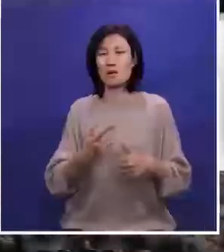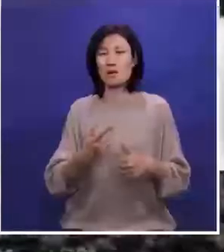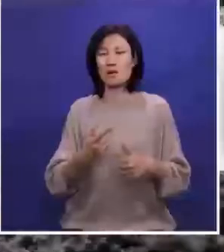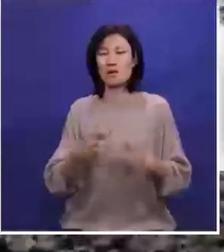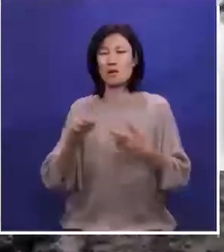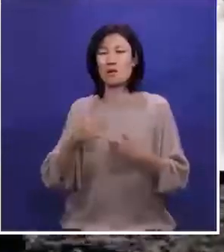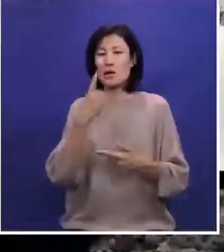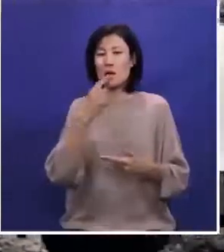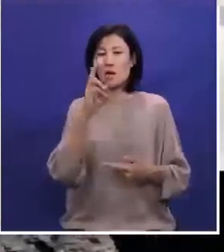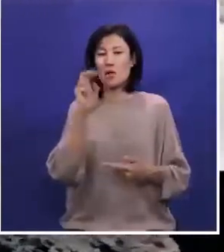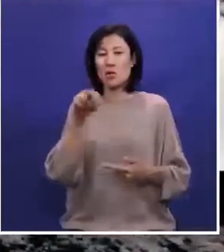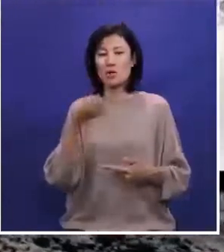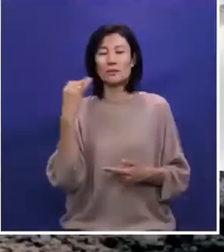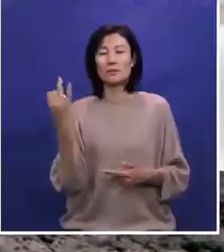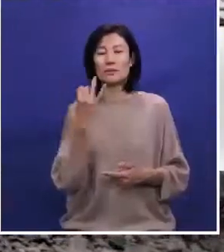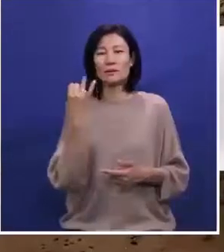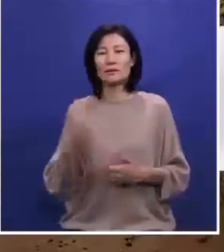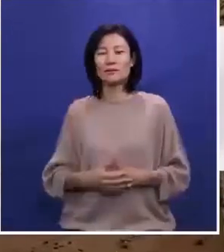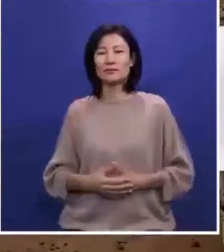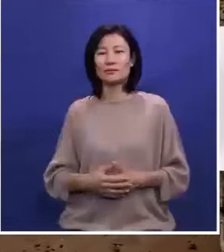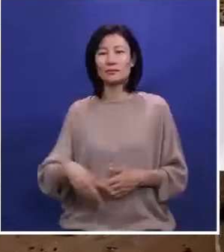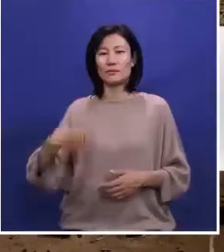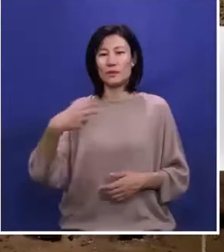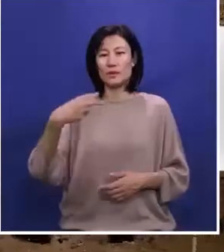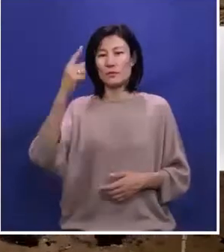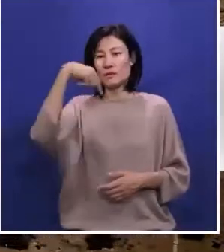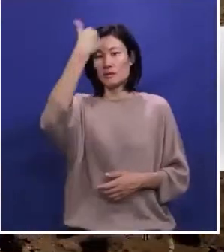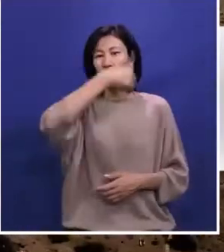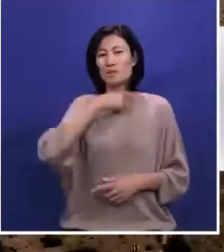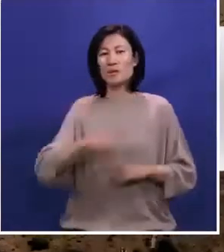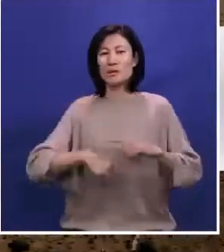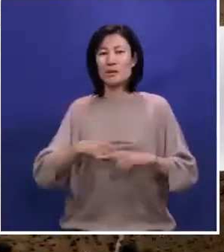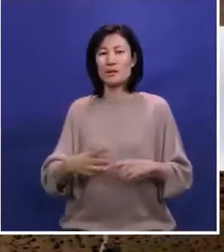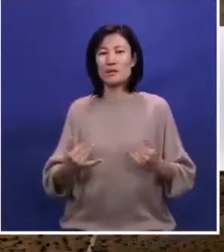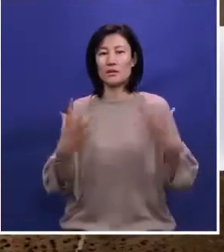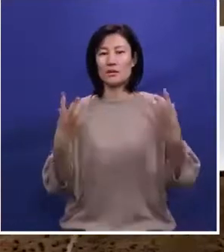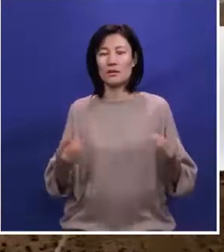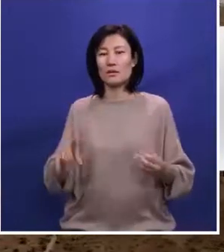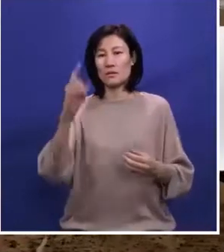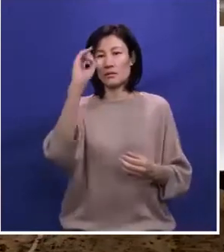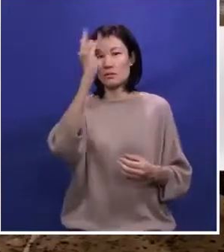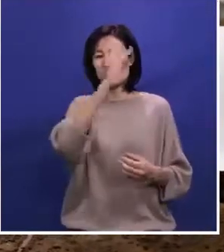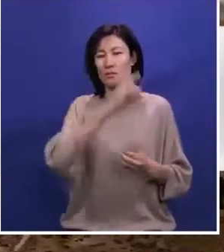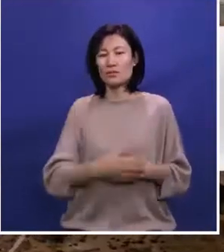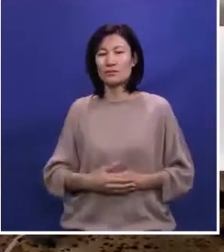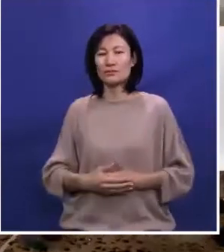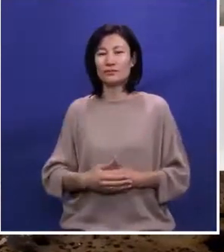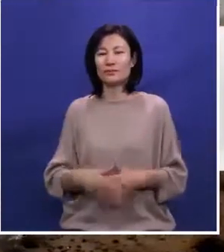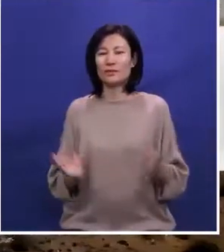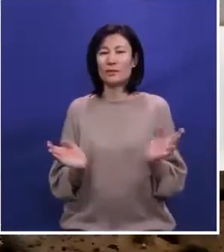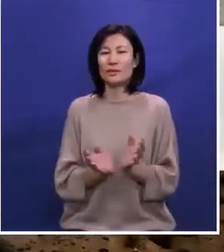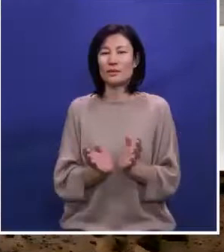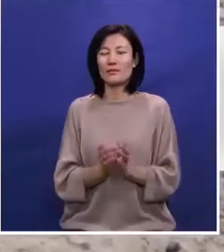кеткен Қызыл көлдің қызығы таусылғанына 20 жылдан асты. Қазір айналасы қоқысқа толып, өкінішті